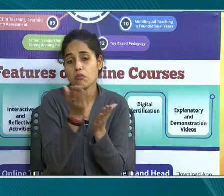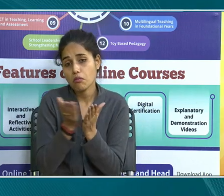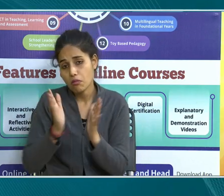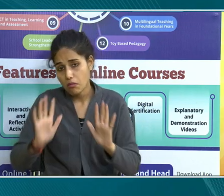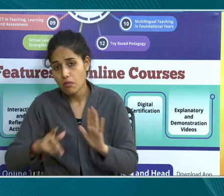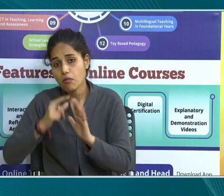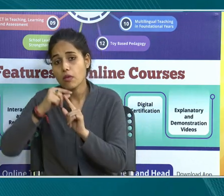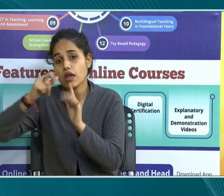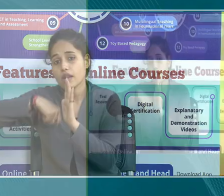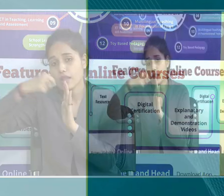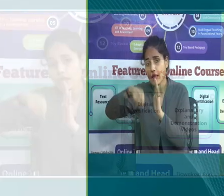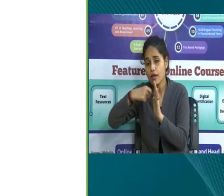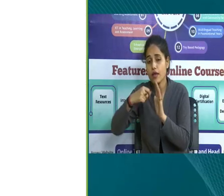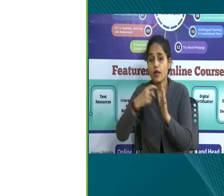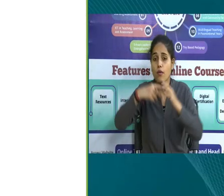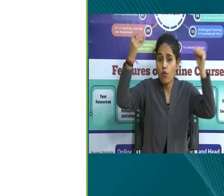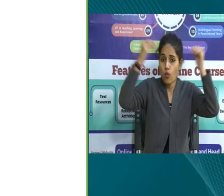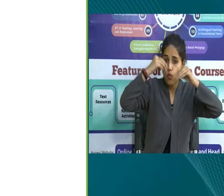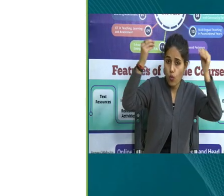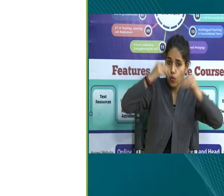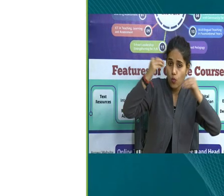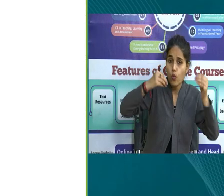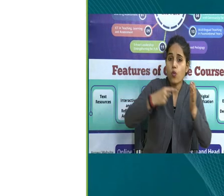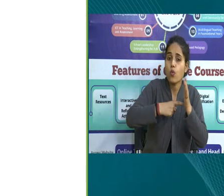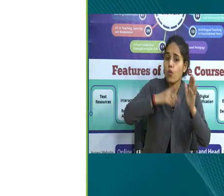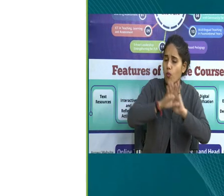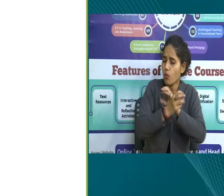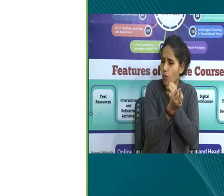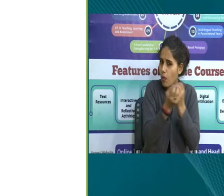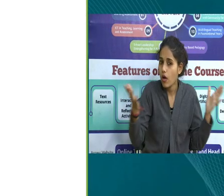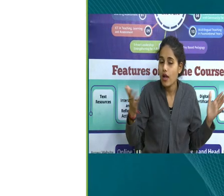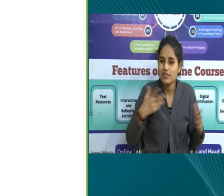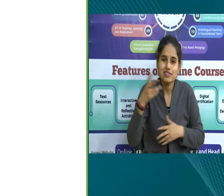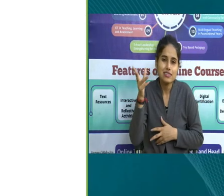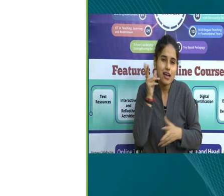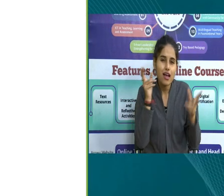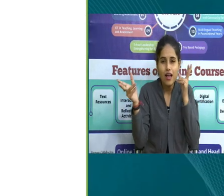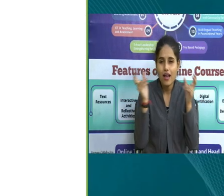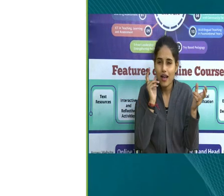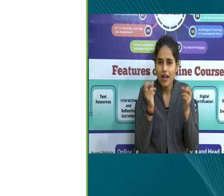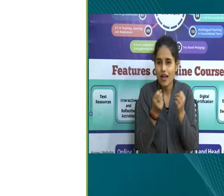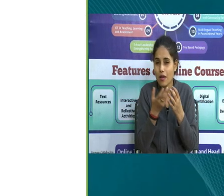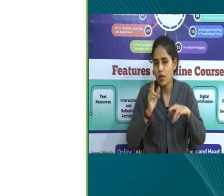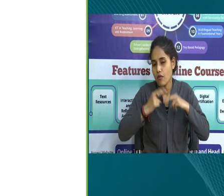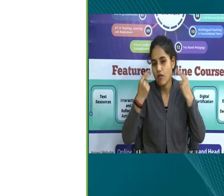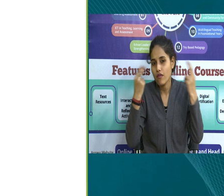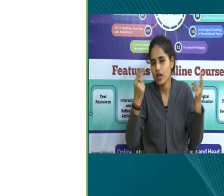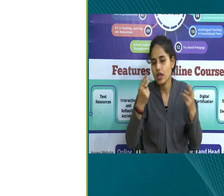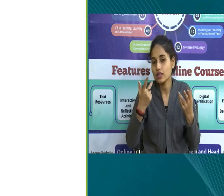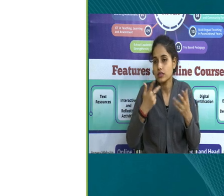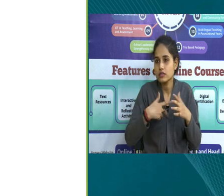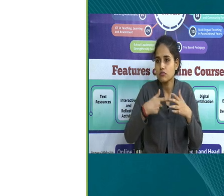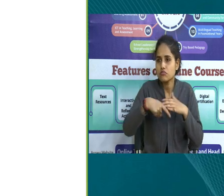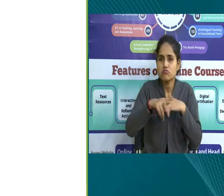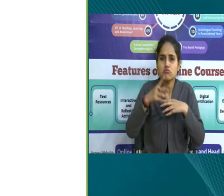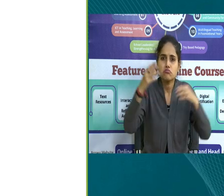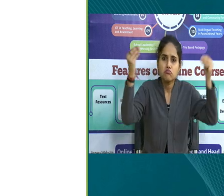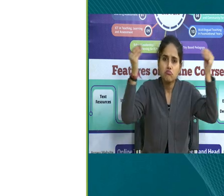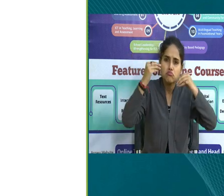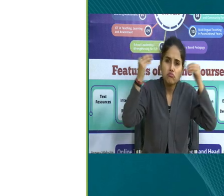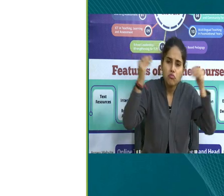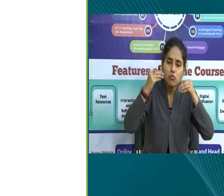rainwater harvesting है rainwater harvesting आजकल बहुत सुनने को मिल रहा है है क्या चीज rainwater harvesting rain